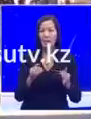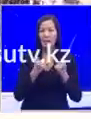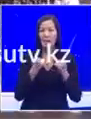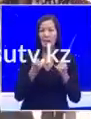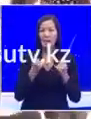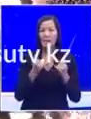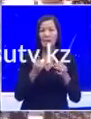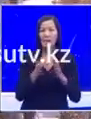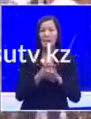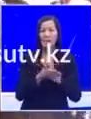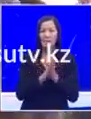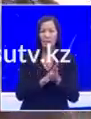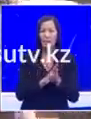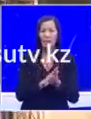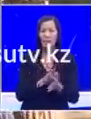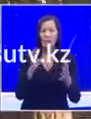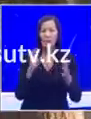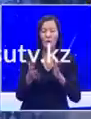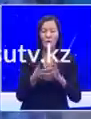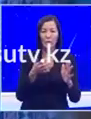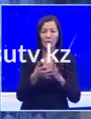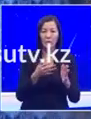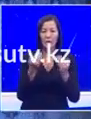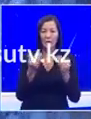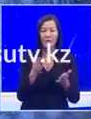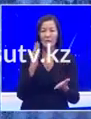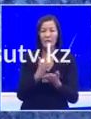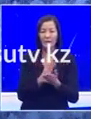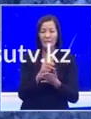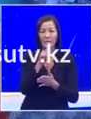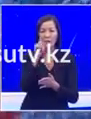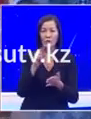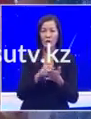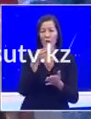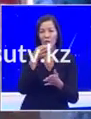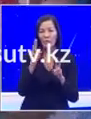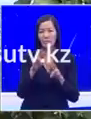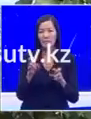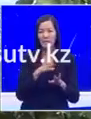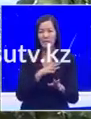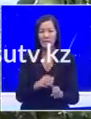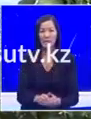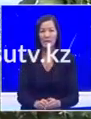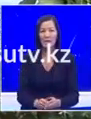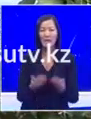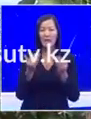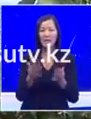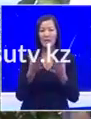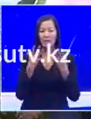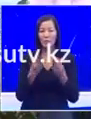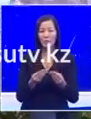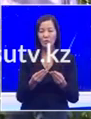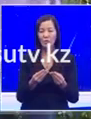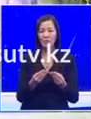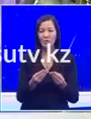толы. Осыған қарап қоғамдық көліктер жетіспеушілігі әлі де барма деген сұраққа жауап іздедік. Қазір уақытта